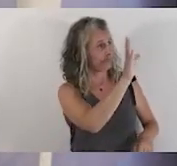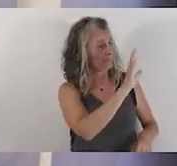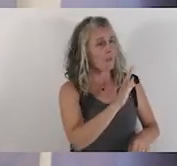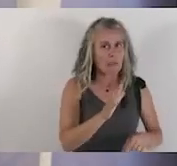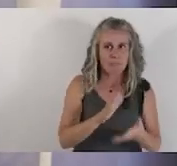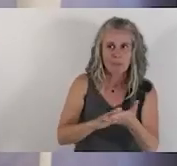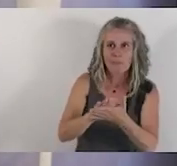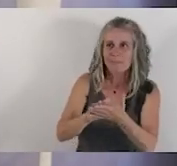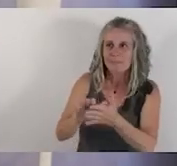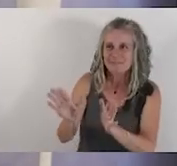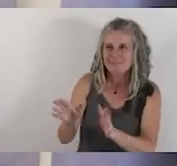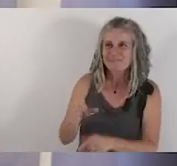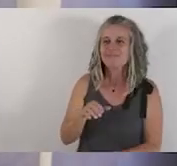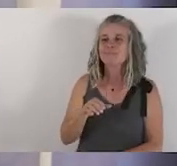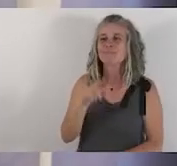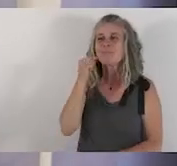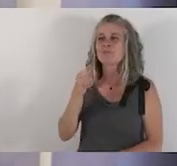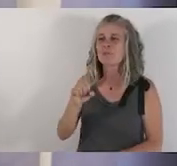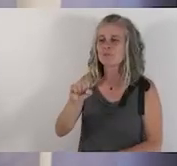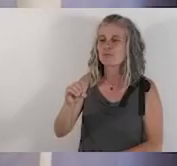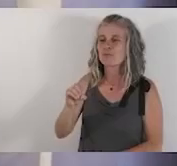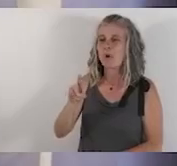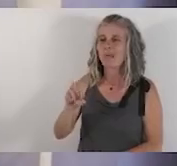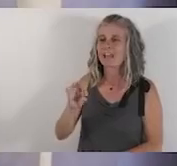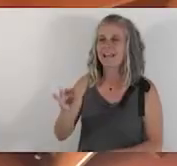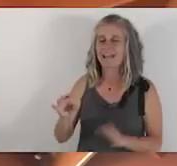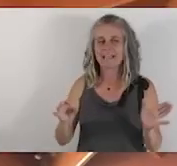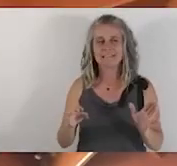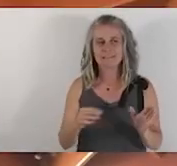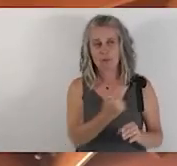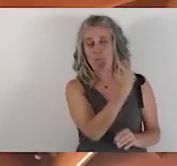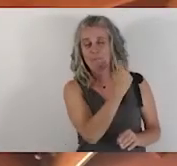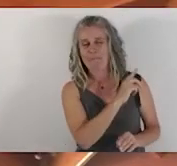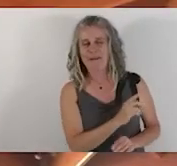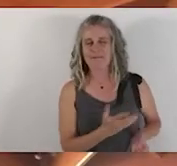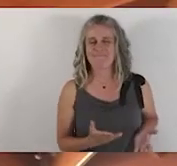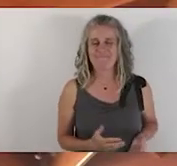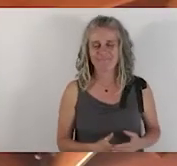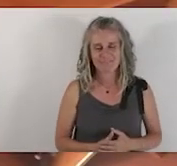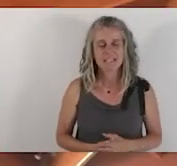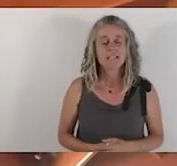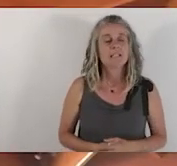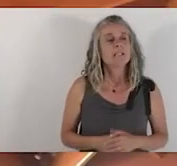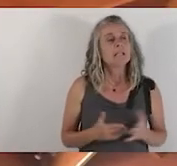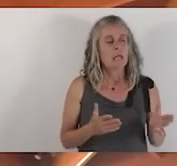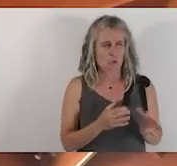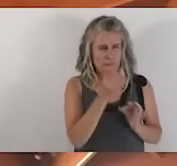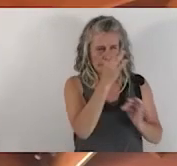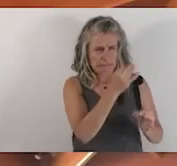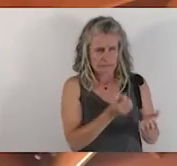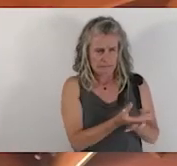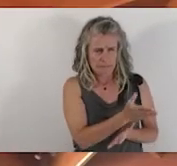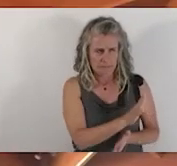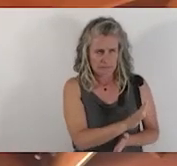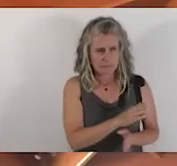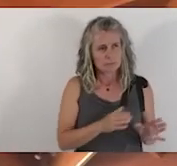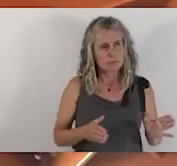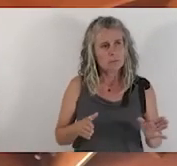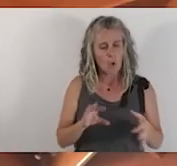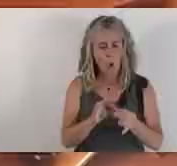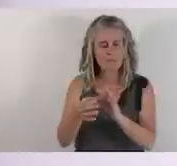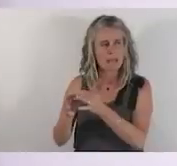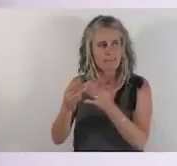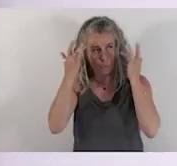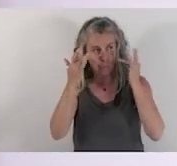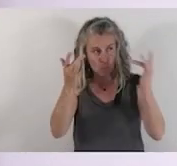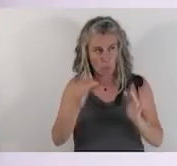Pardon, Julien Sauré. Je suis dans le mauvais angle, c'est pour ça. Juste pour information et précision, les Olympiades culturelles, c'est le